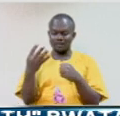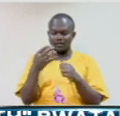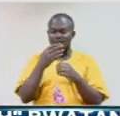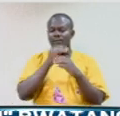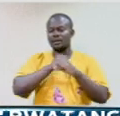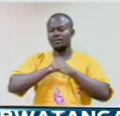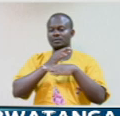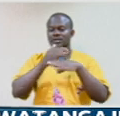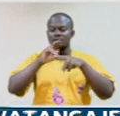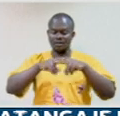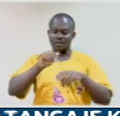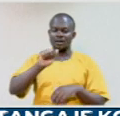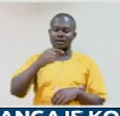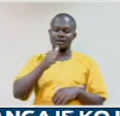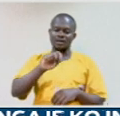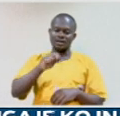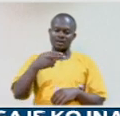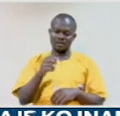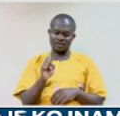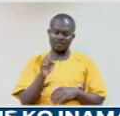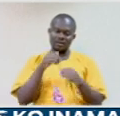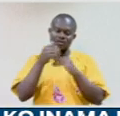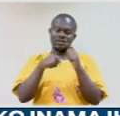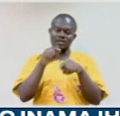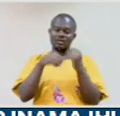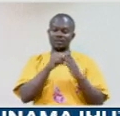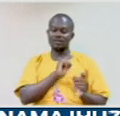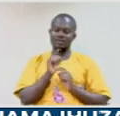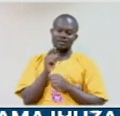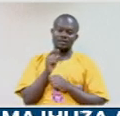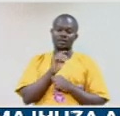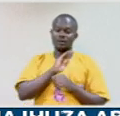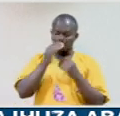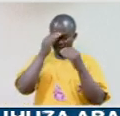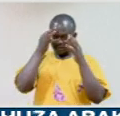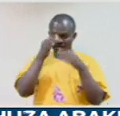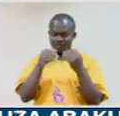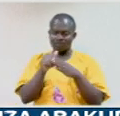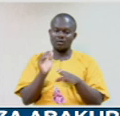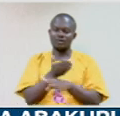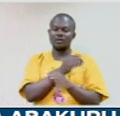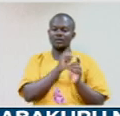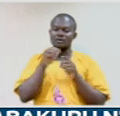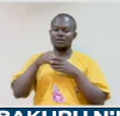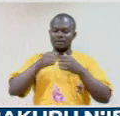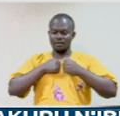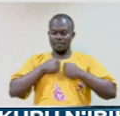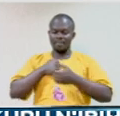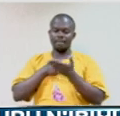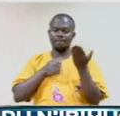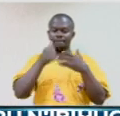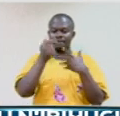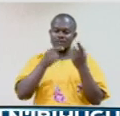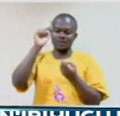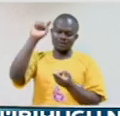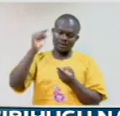minisitiri w'intebe agatubira ingimana nyuma y'ishwa ry'abasirikare babirigi ububirigi bwafashe icyemezo cyo kuvana abasirikare babo mu Rwanda ibyo